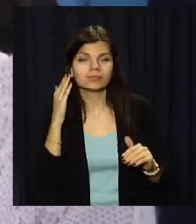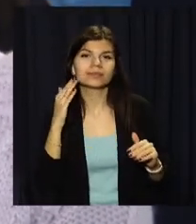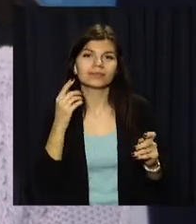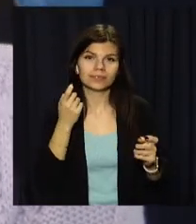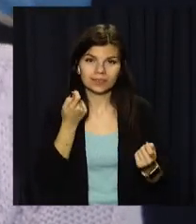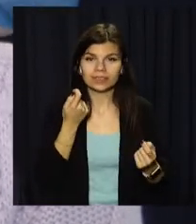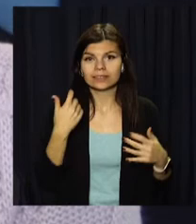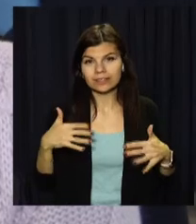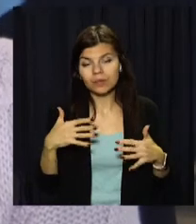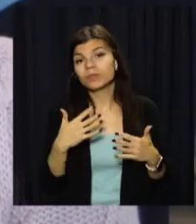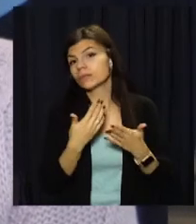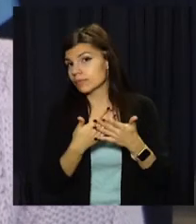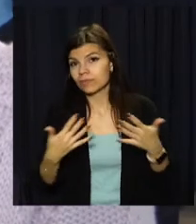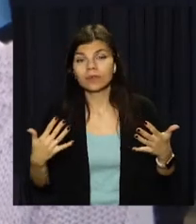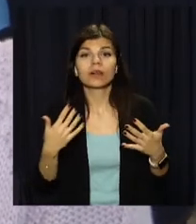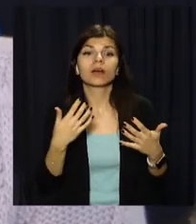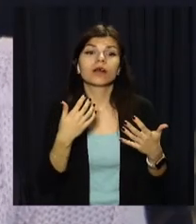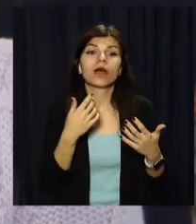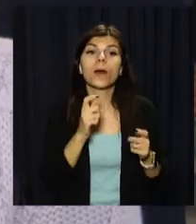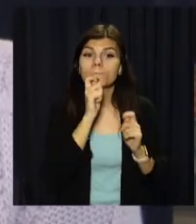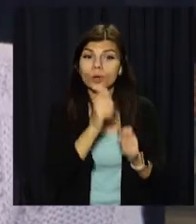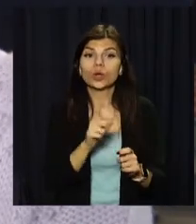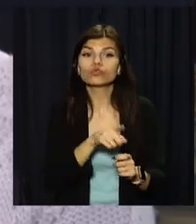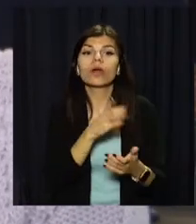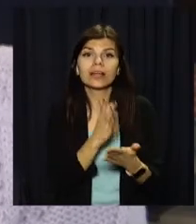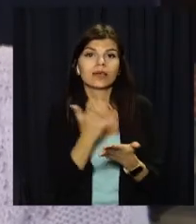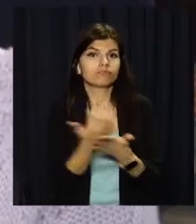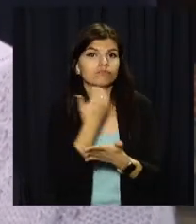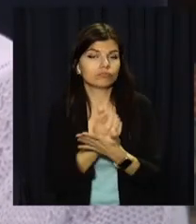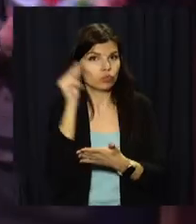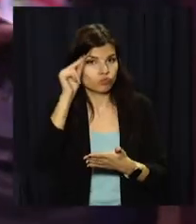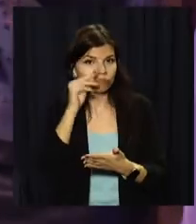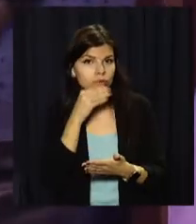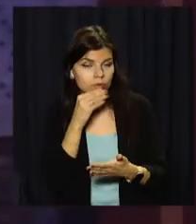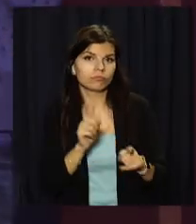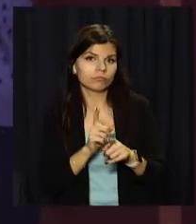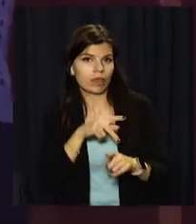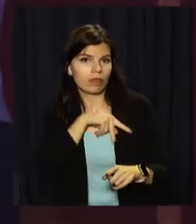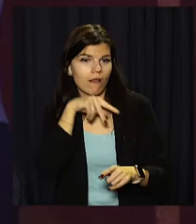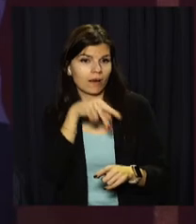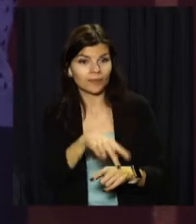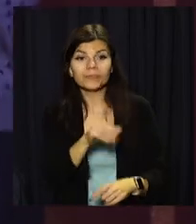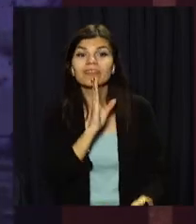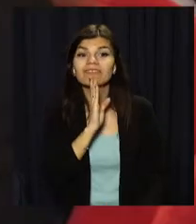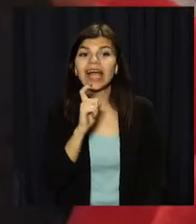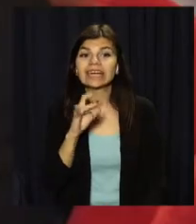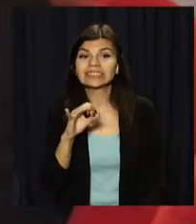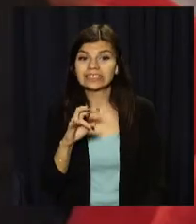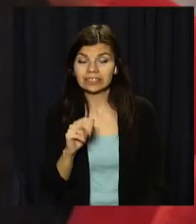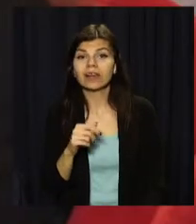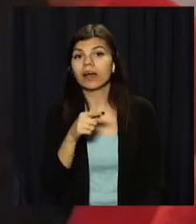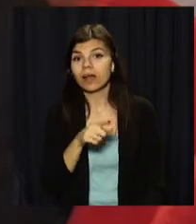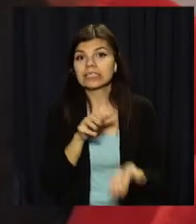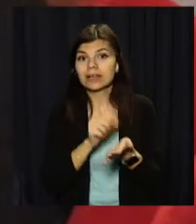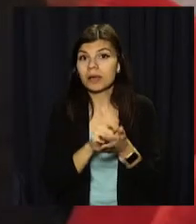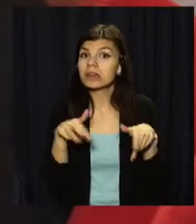категорій, яким будуть вручені подарунки саме за те, що вони мають певні досягнення в навчанні. Одна з нагороджених – Христина. Дівчинка вже 10 років